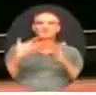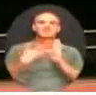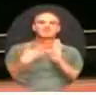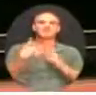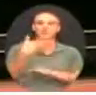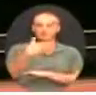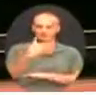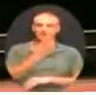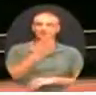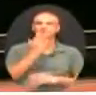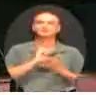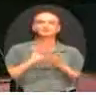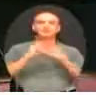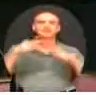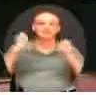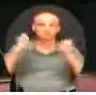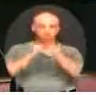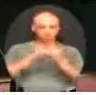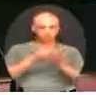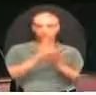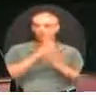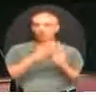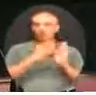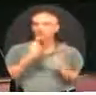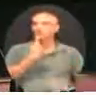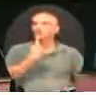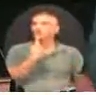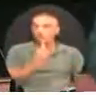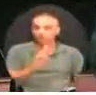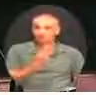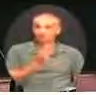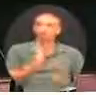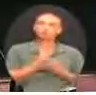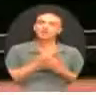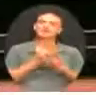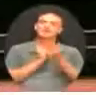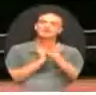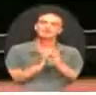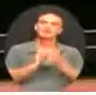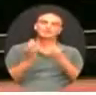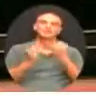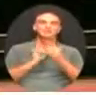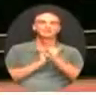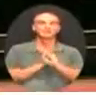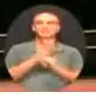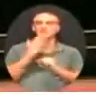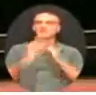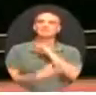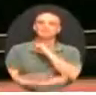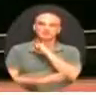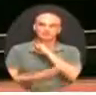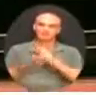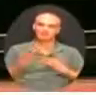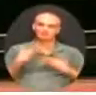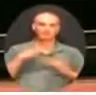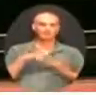לביקורת המדינה. משרד התרבות והספורט דוחה בתוקף כל אמירה הרומזת שההחלטה על תמיכה במשחק הידידות ישראל מול ארגנטינה